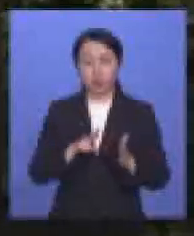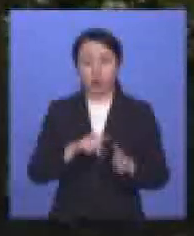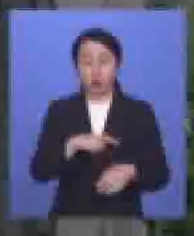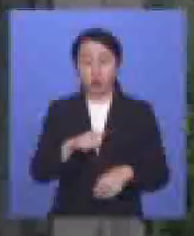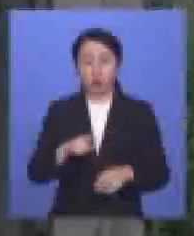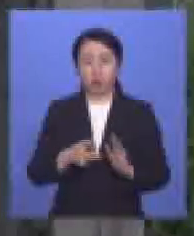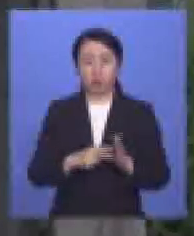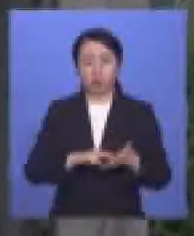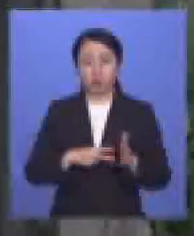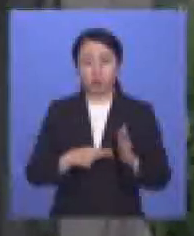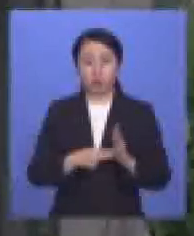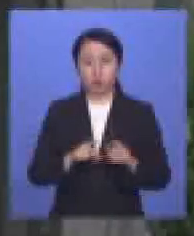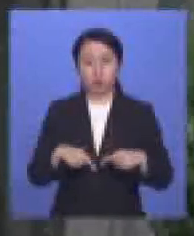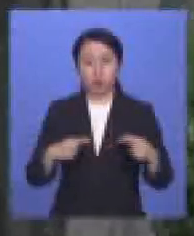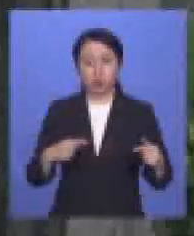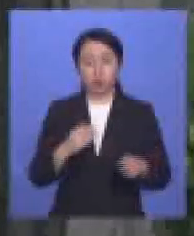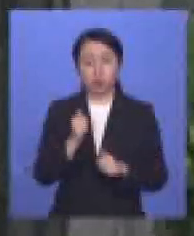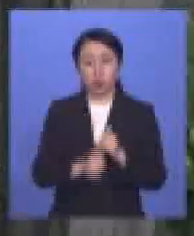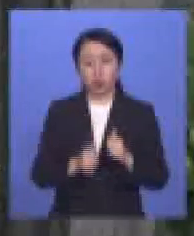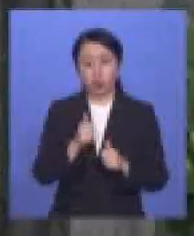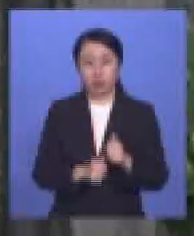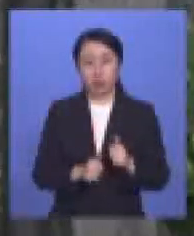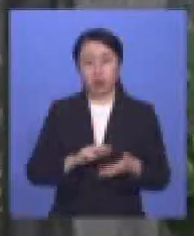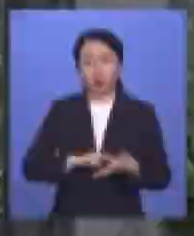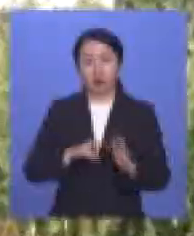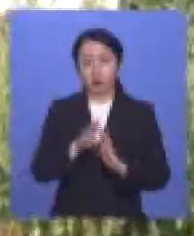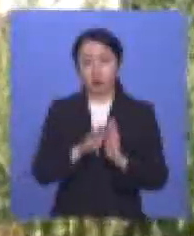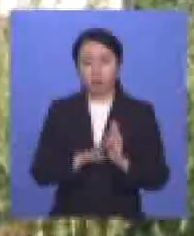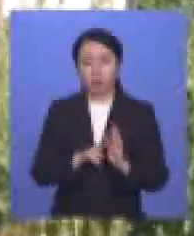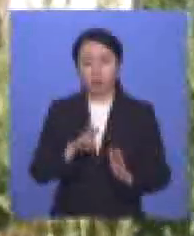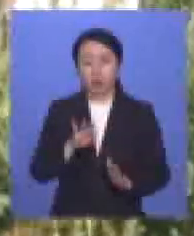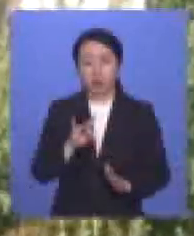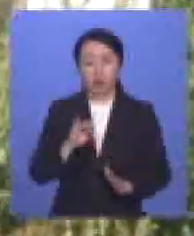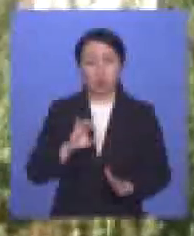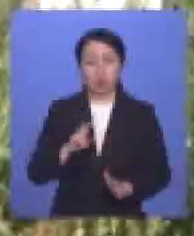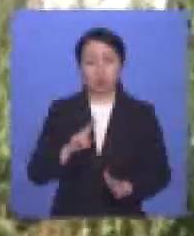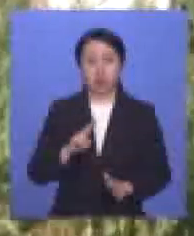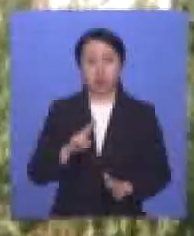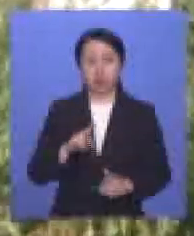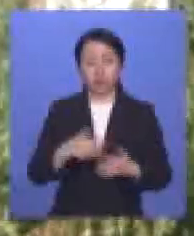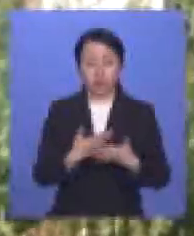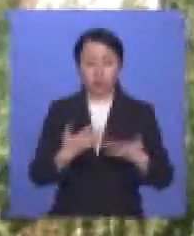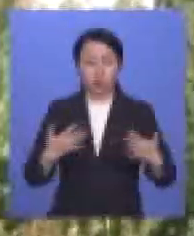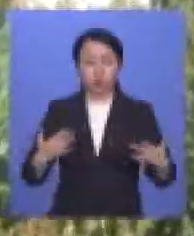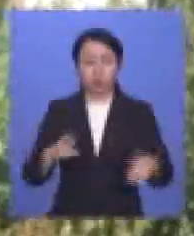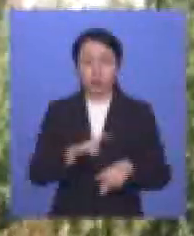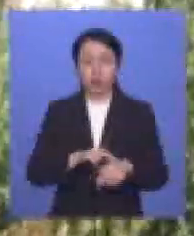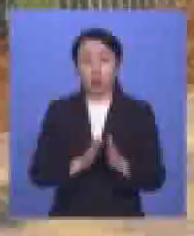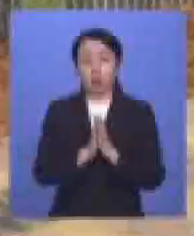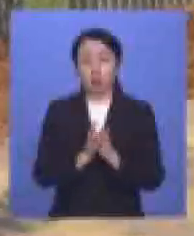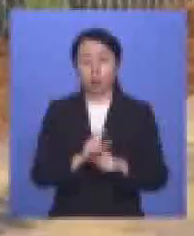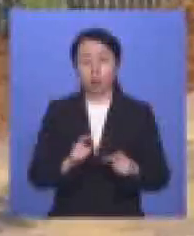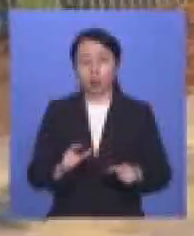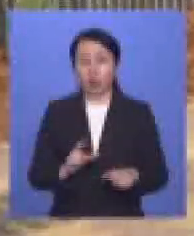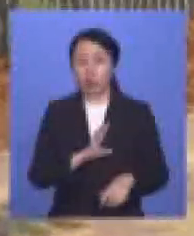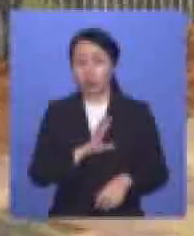номерам карт, счетам и другому. Чаще всего это программы RazDask, AnyDask, TeamViewer и другие. Полицейские просят граждан не